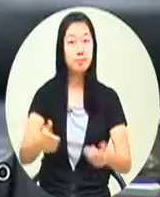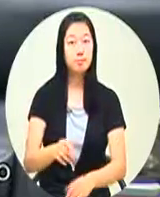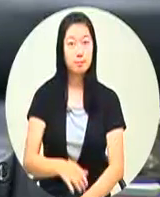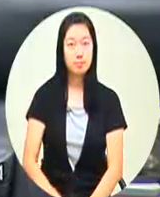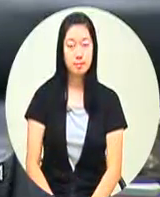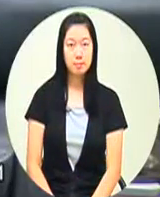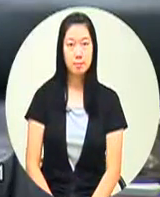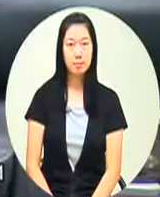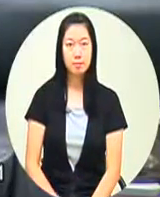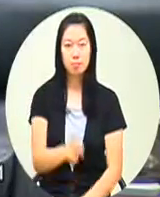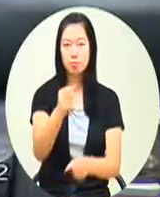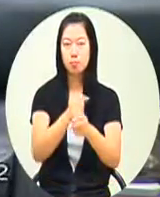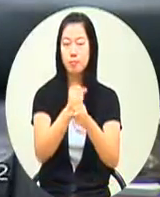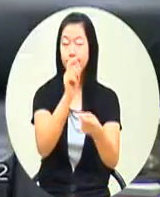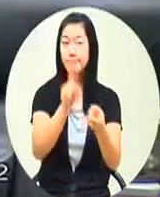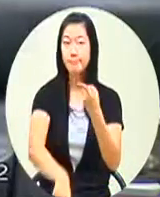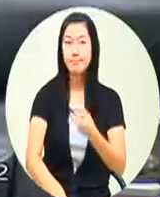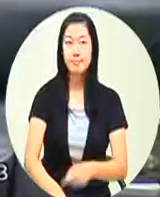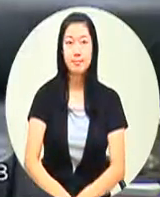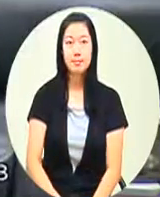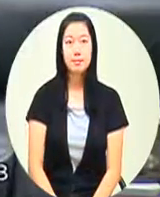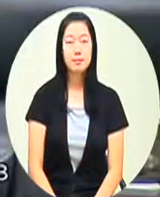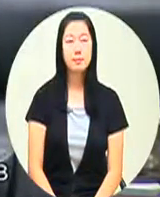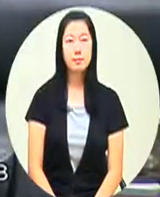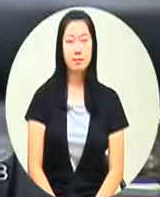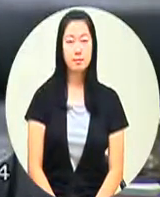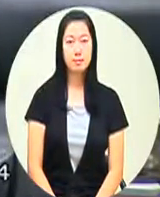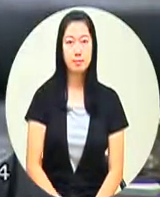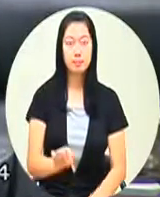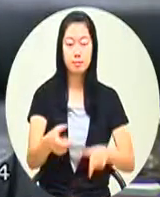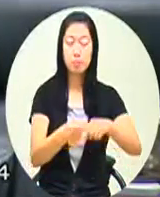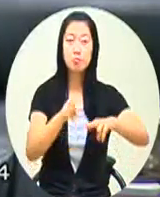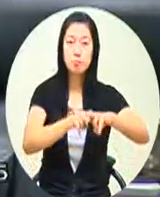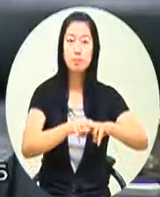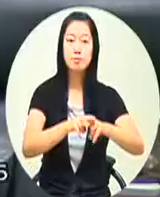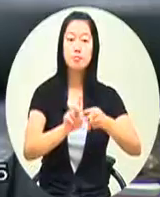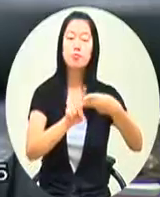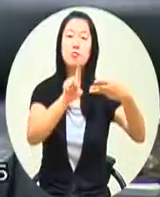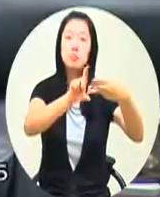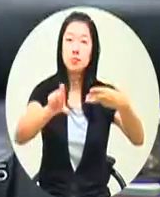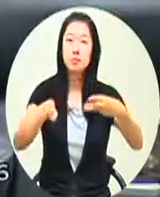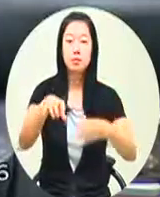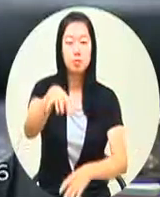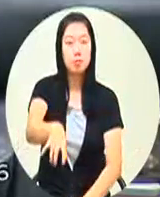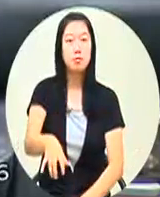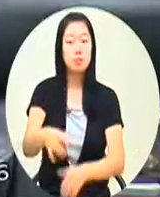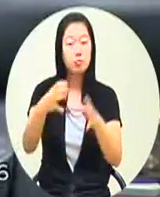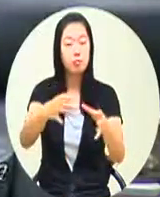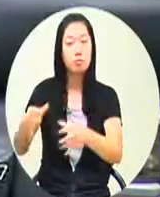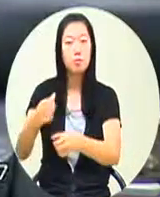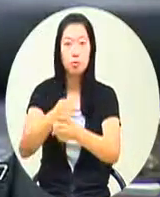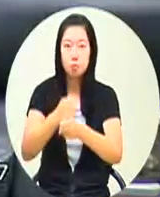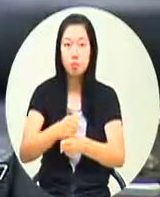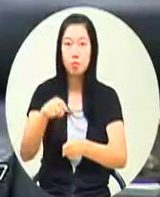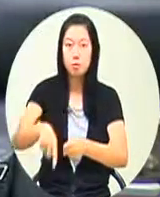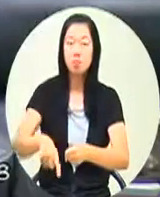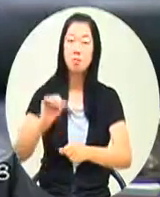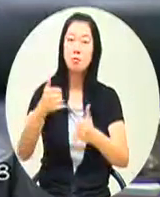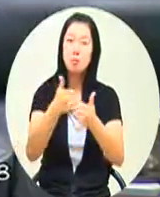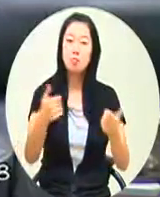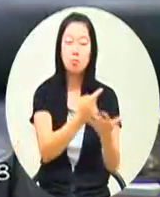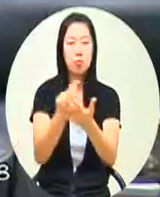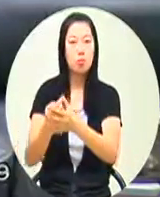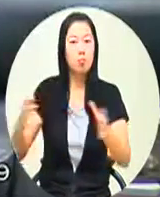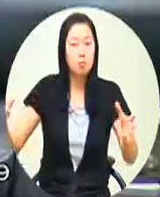吗？不要这样子做，我觉得公共议题地方建设所有民意代表会共同关心，这很正